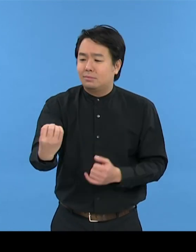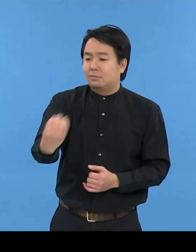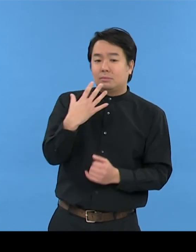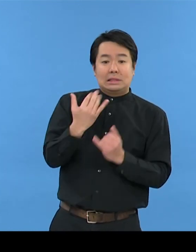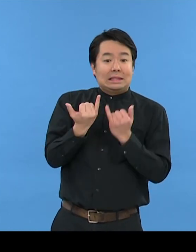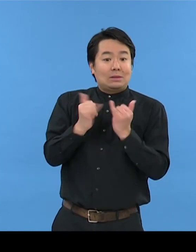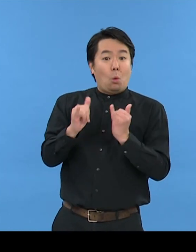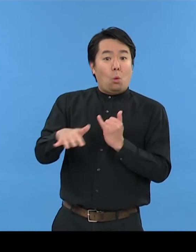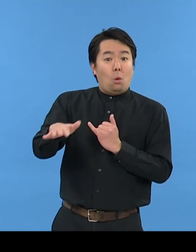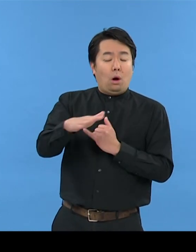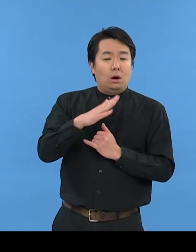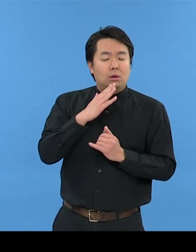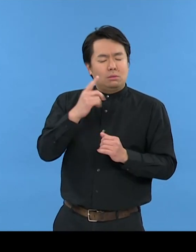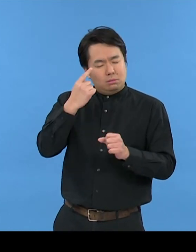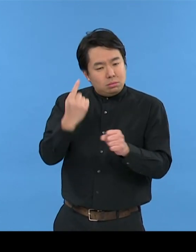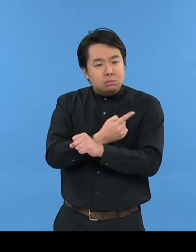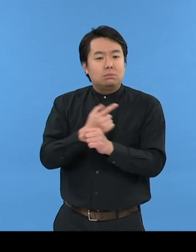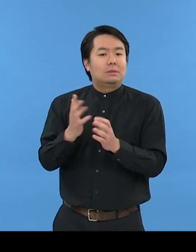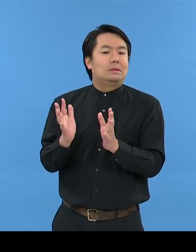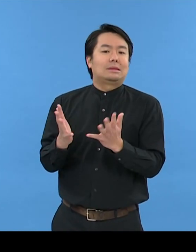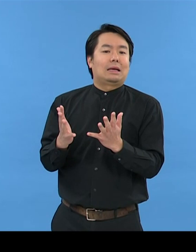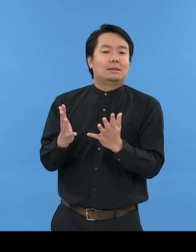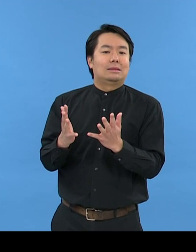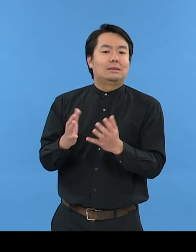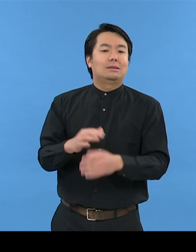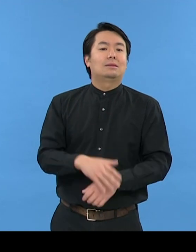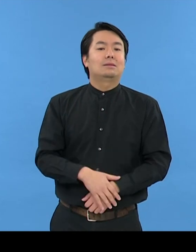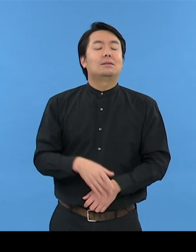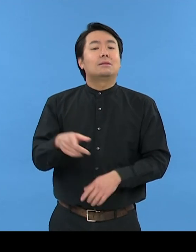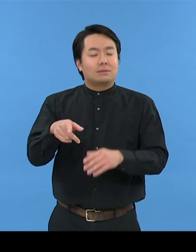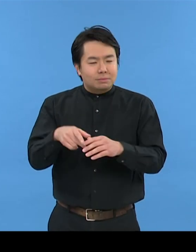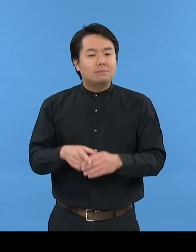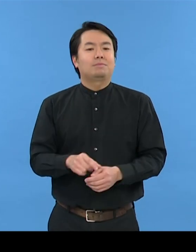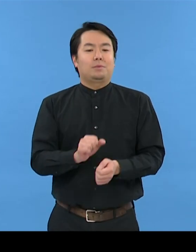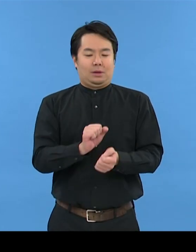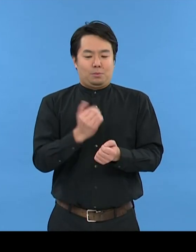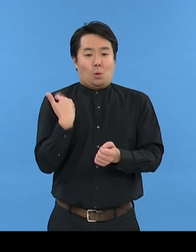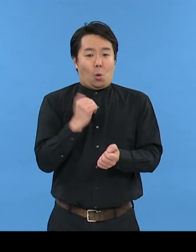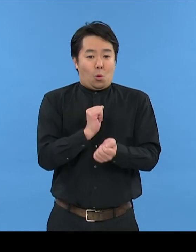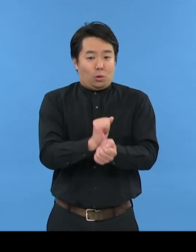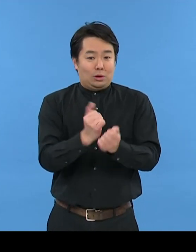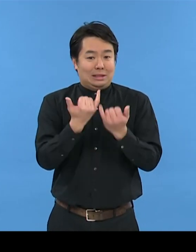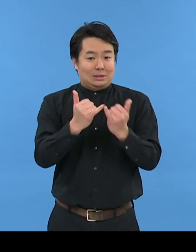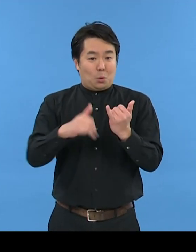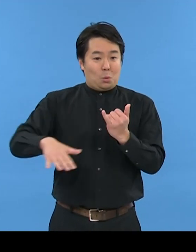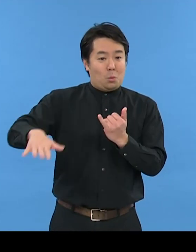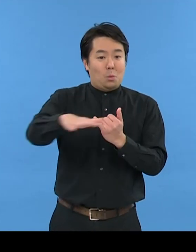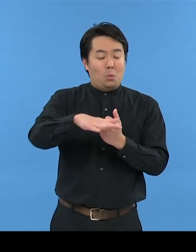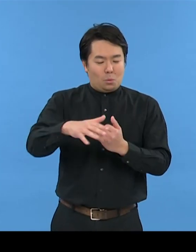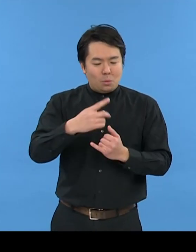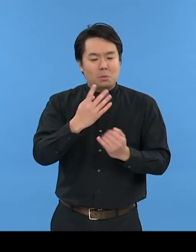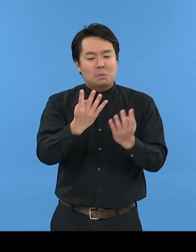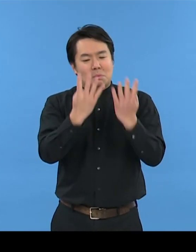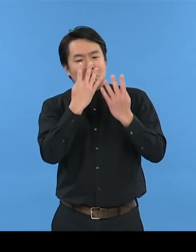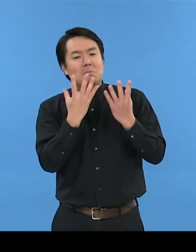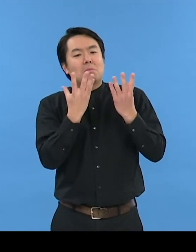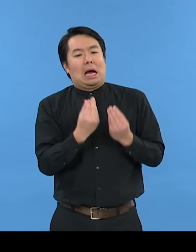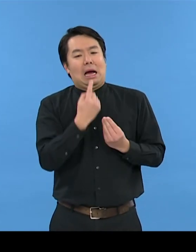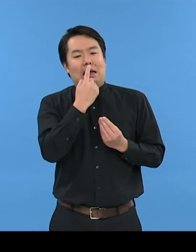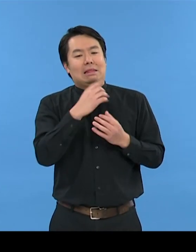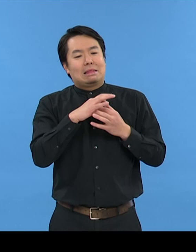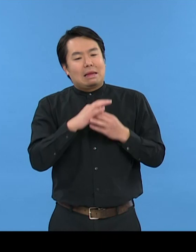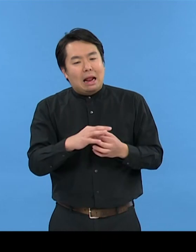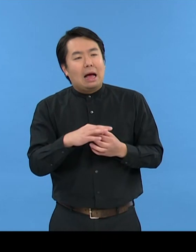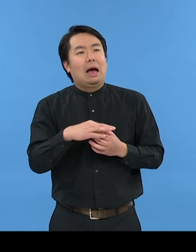人達ってやっぱりいてですねやはりそういう意味では別にこれ持つ受験者であったからと